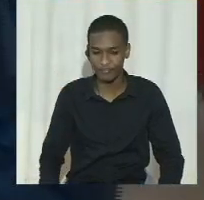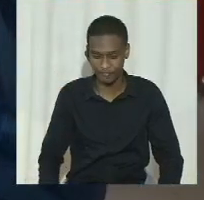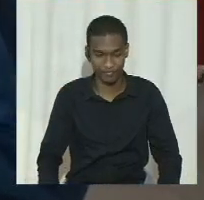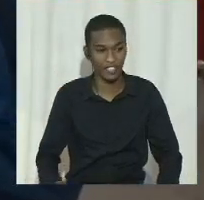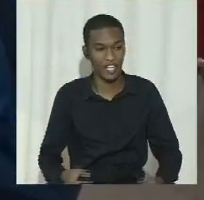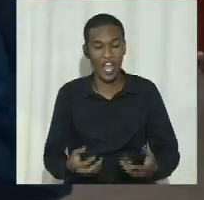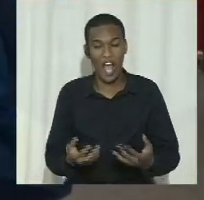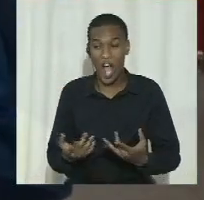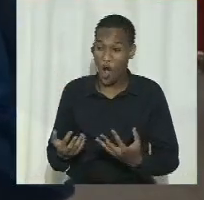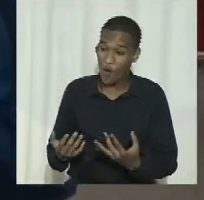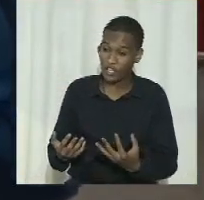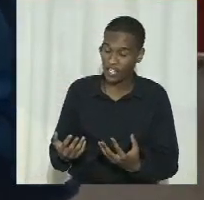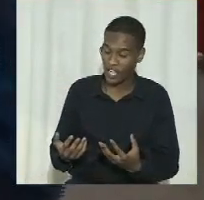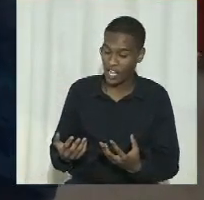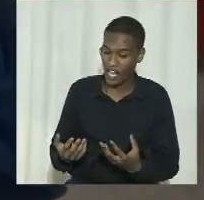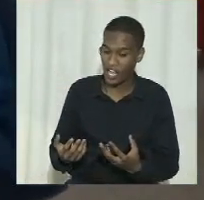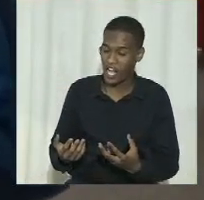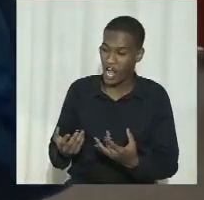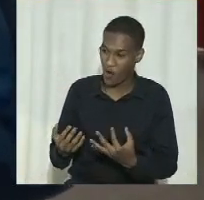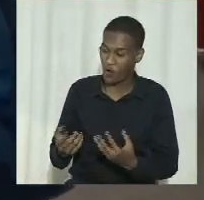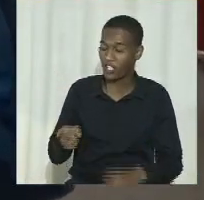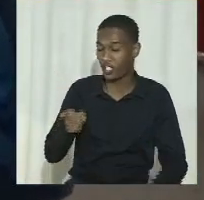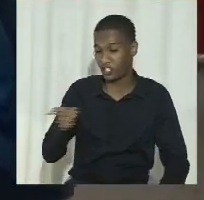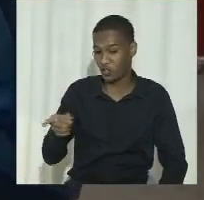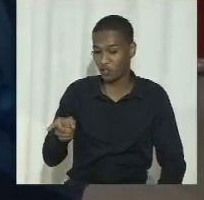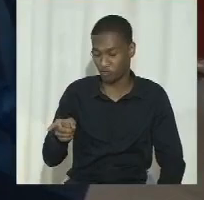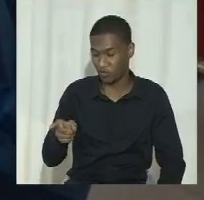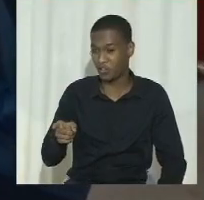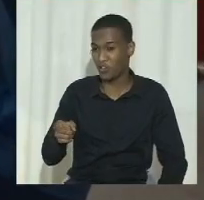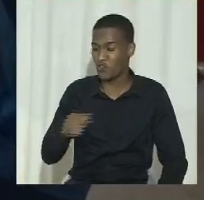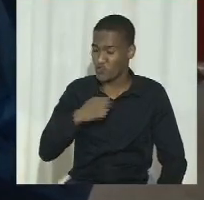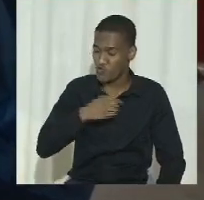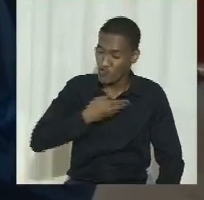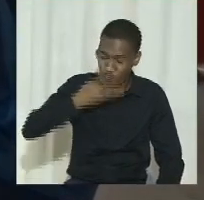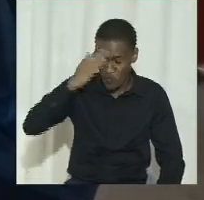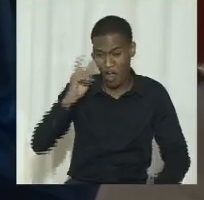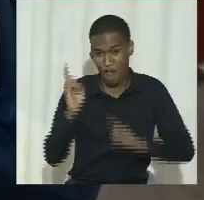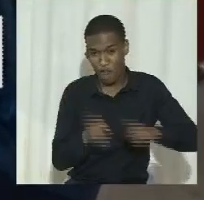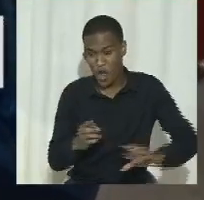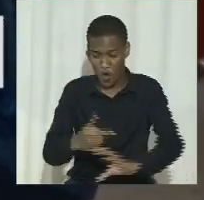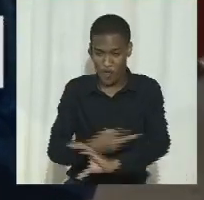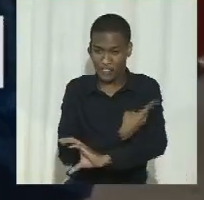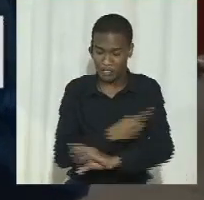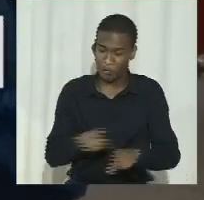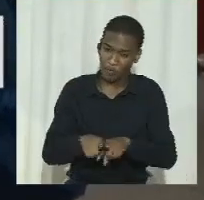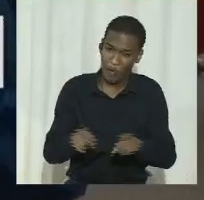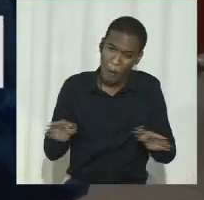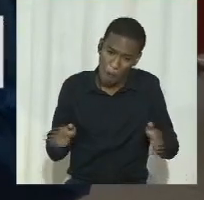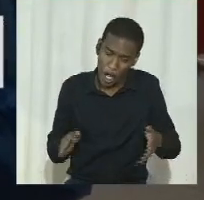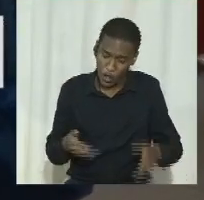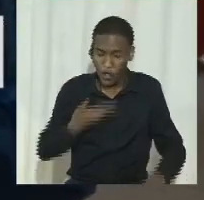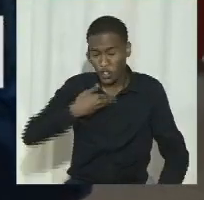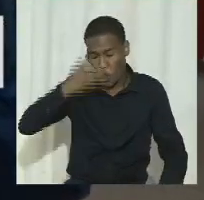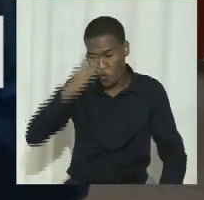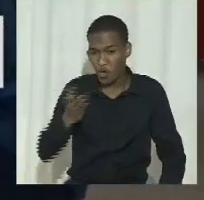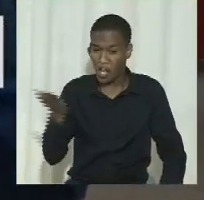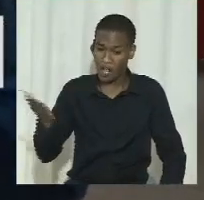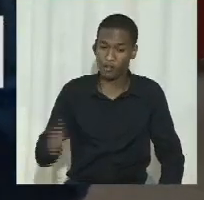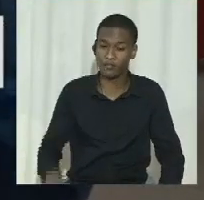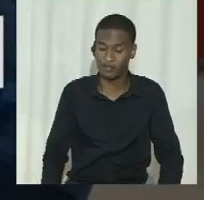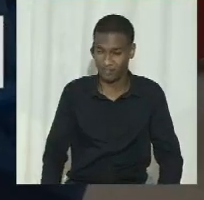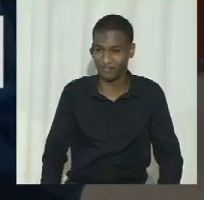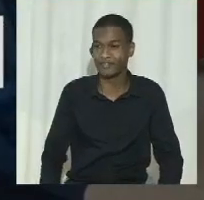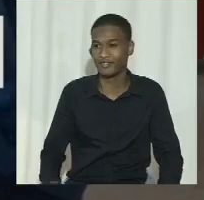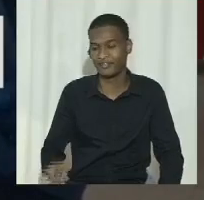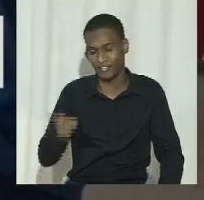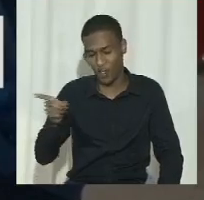matety safako resaka amin'ilay olona amin'ny COVID ireny dia mitaintaina mihitsy ilay olona tena mitaintaina zay le